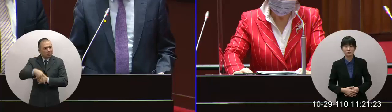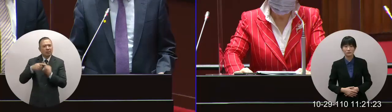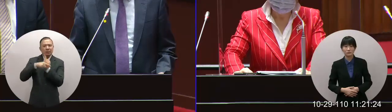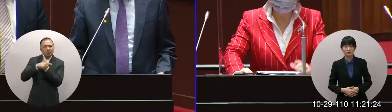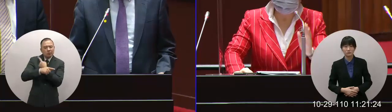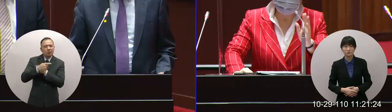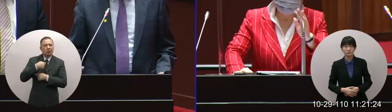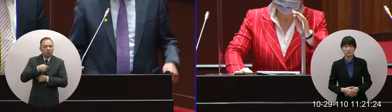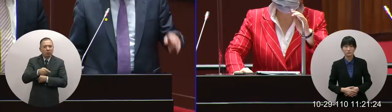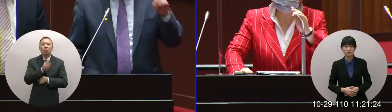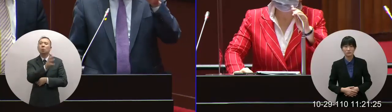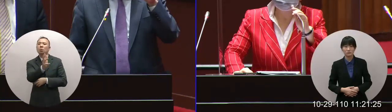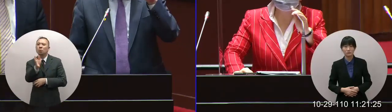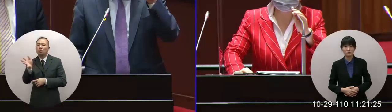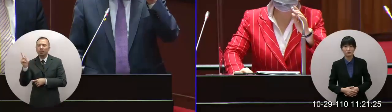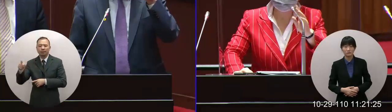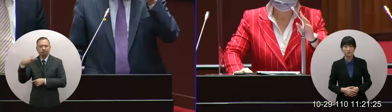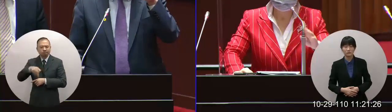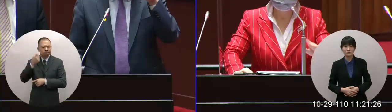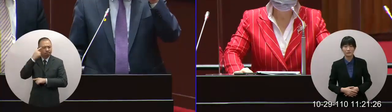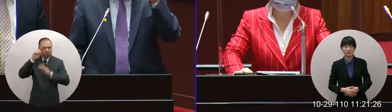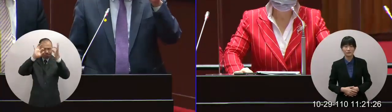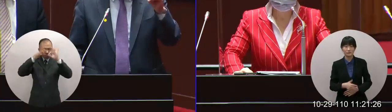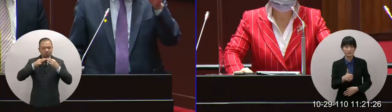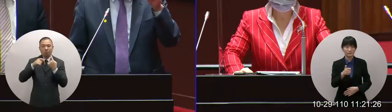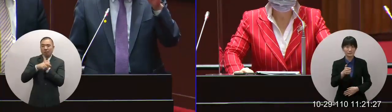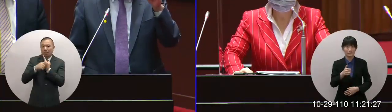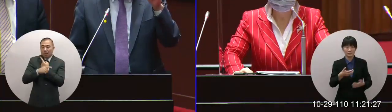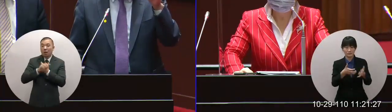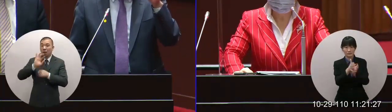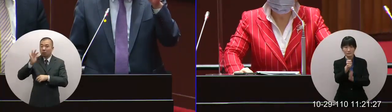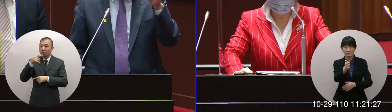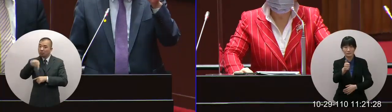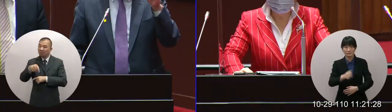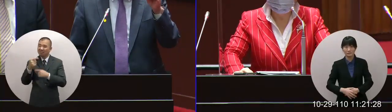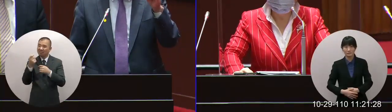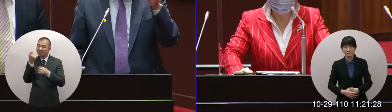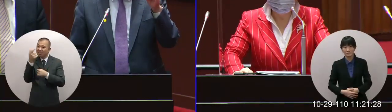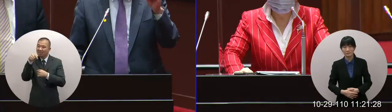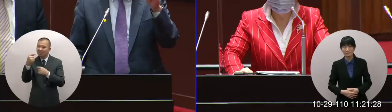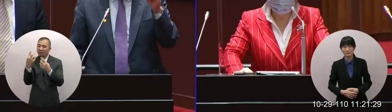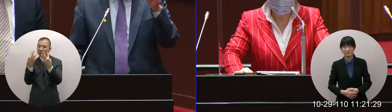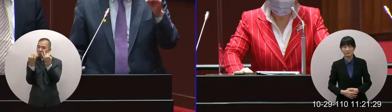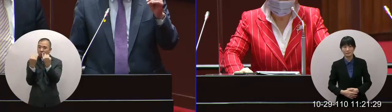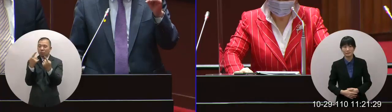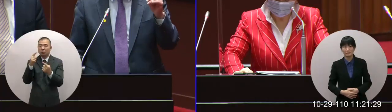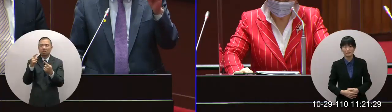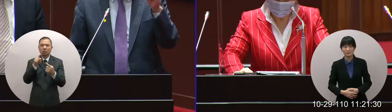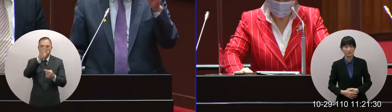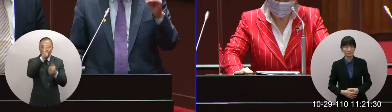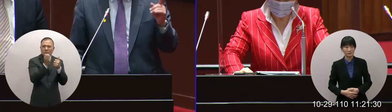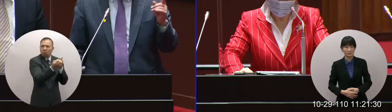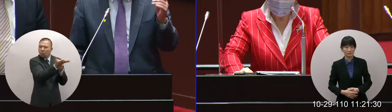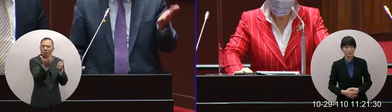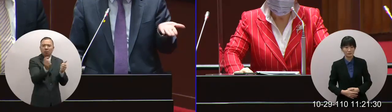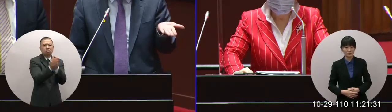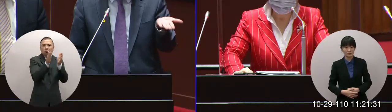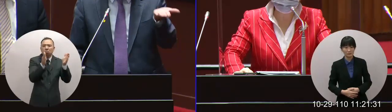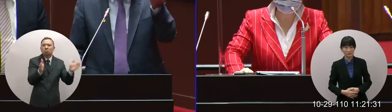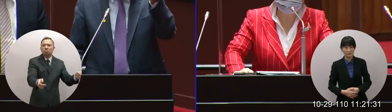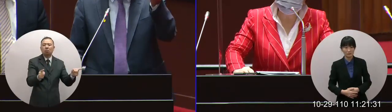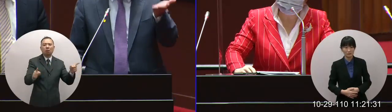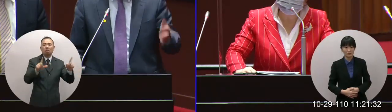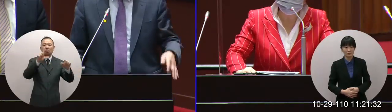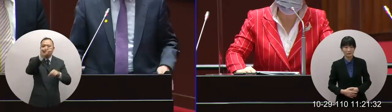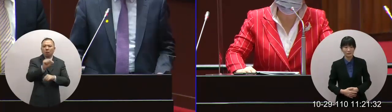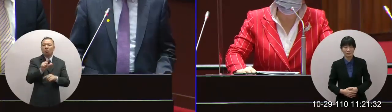问题、解决问题。 好，但点 值不是在疫情期间，并没有造成点值的偏低。疫情期间点值是